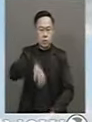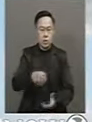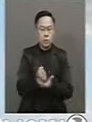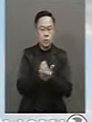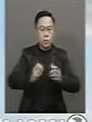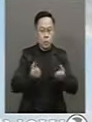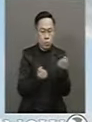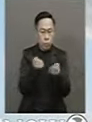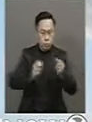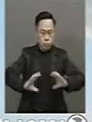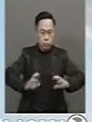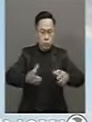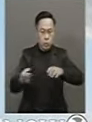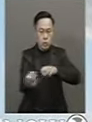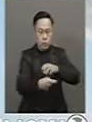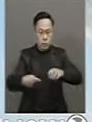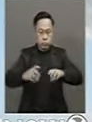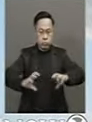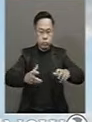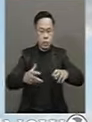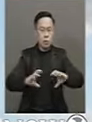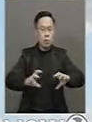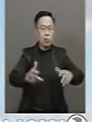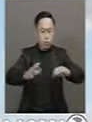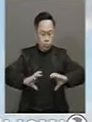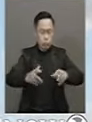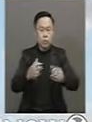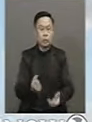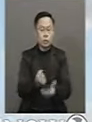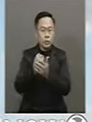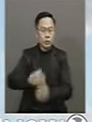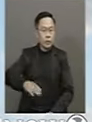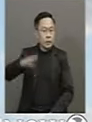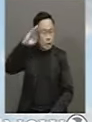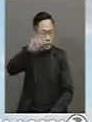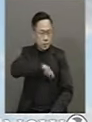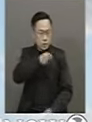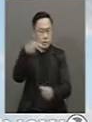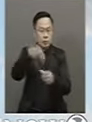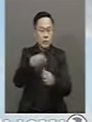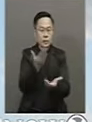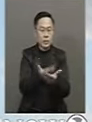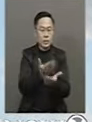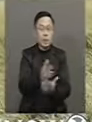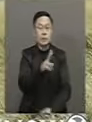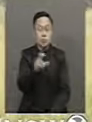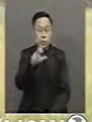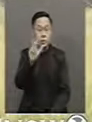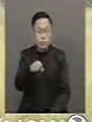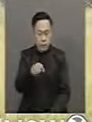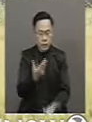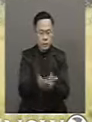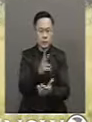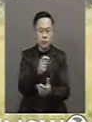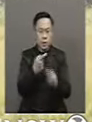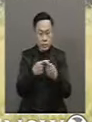รถเกี่ยวข้าวมาให้บริการประชาชน 2คันครับจะคิดค่าเติมน้ำมันไร่นึง 300บาทปกติถ้าชาวนาจะออกไปจ้าง